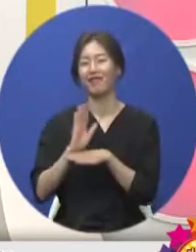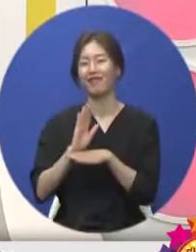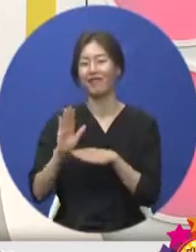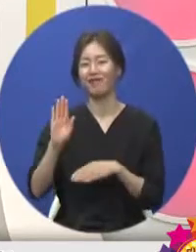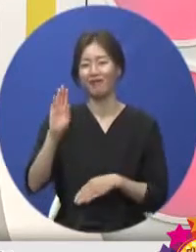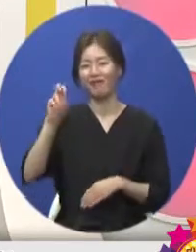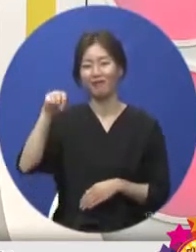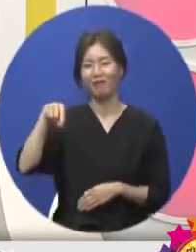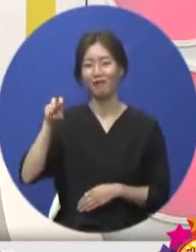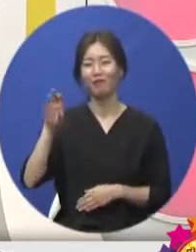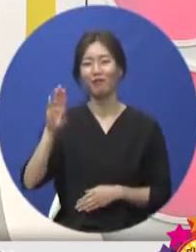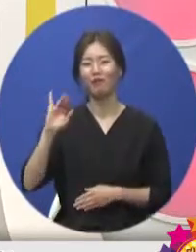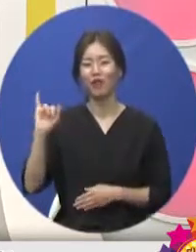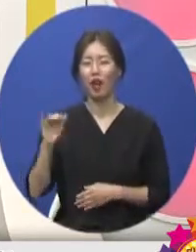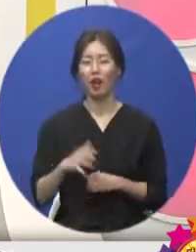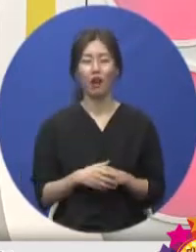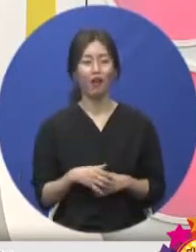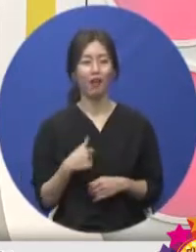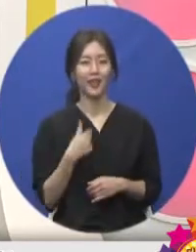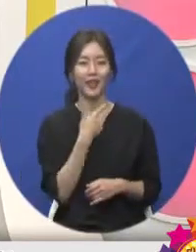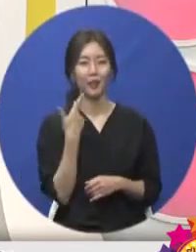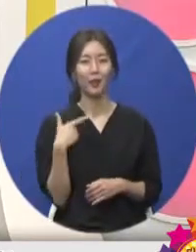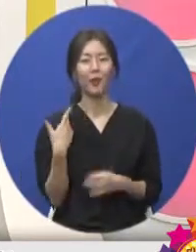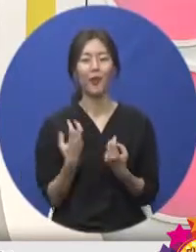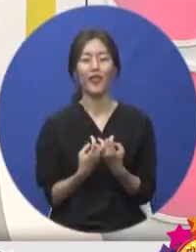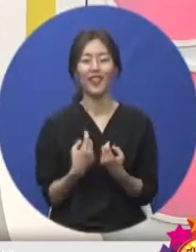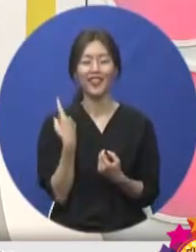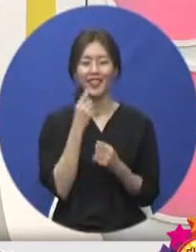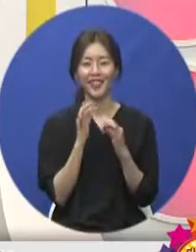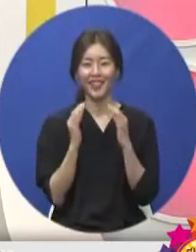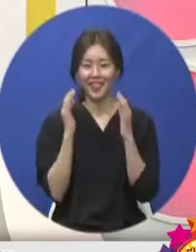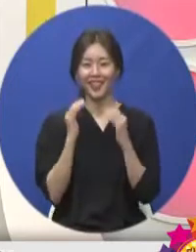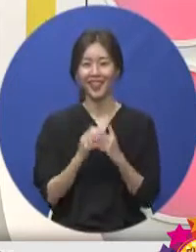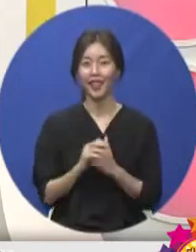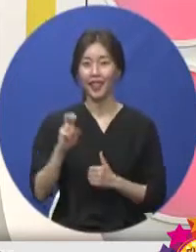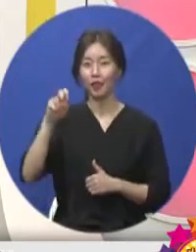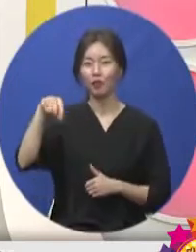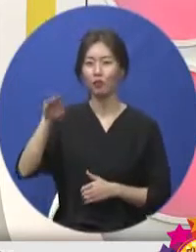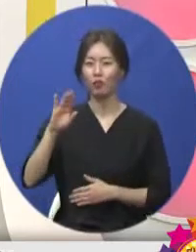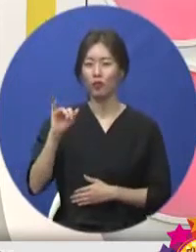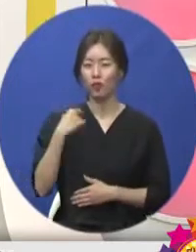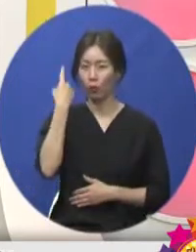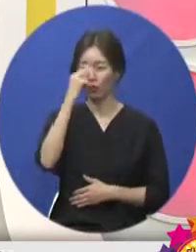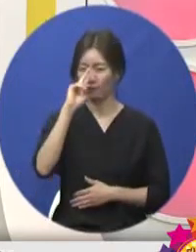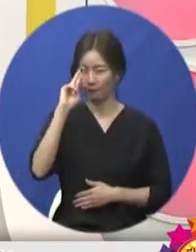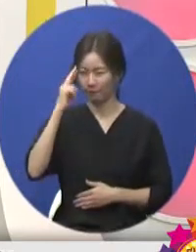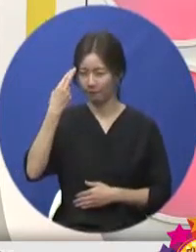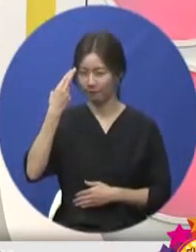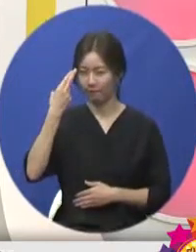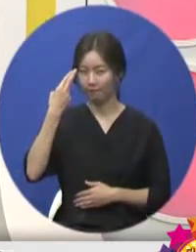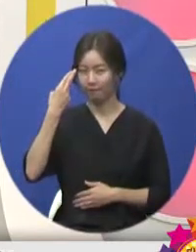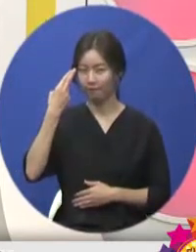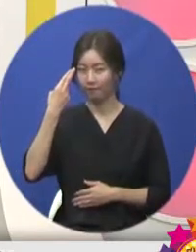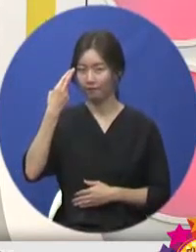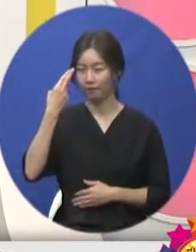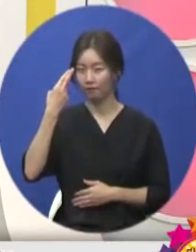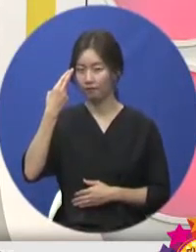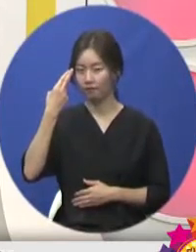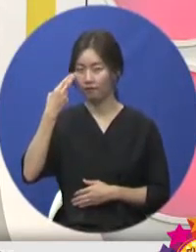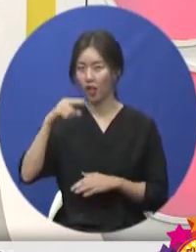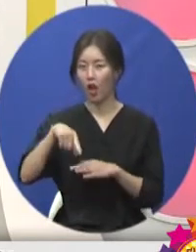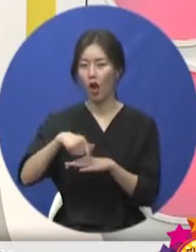무비지. 아, 영어 모르면 어떡하려고 저한테 영어로 물어보세요. 웃지도 않고 막 그냥 인상만 쓰고 다니는 그런